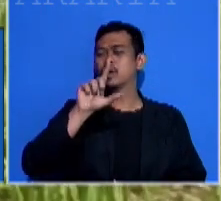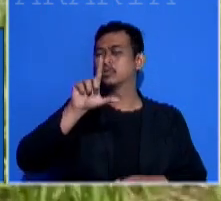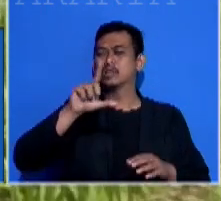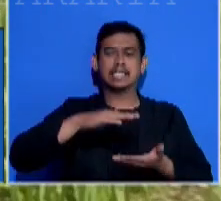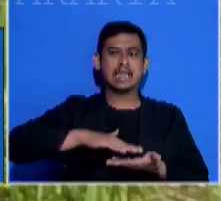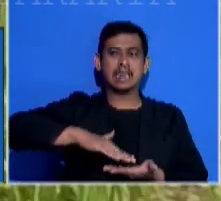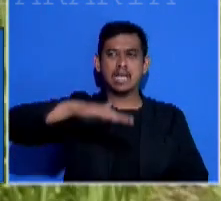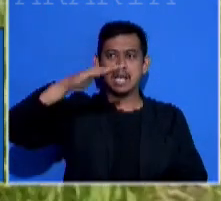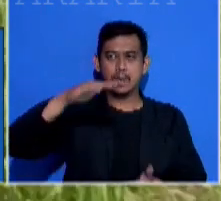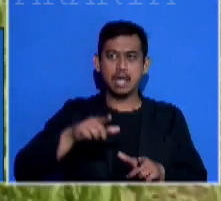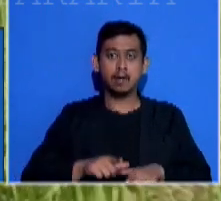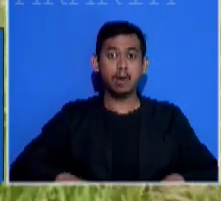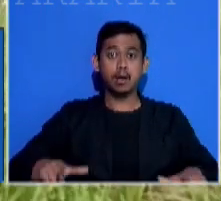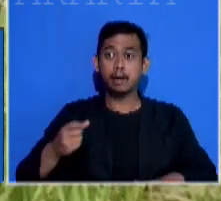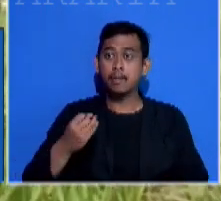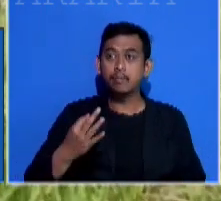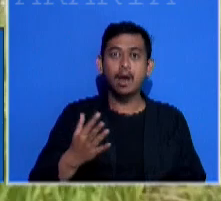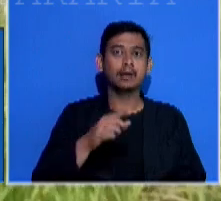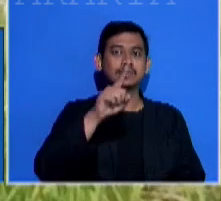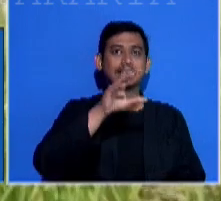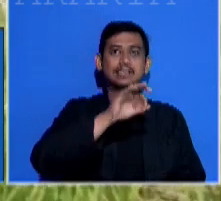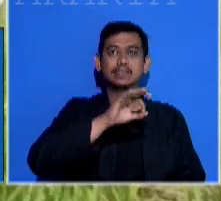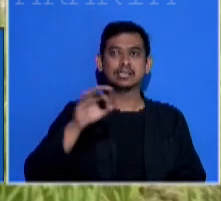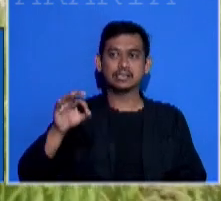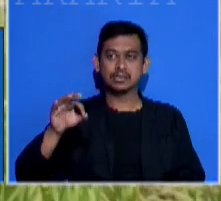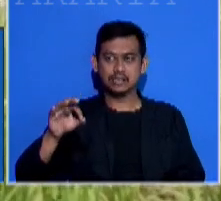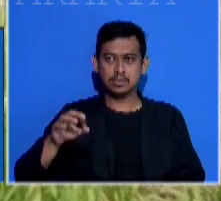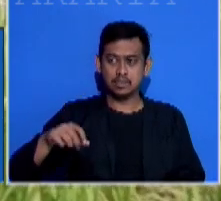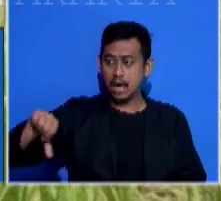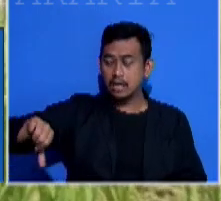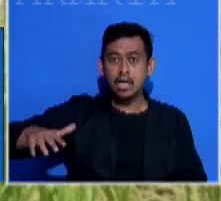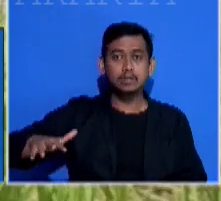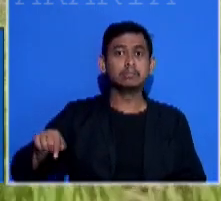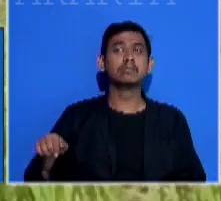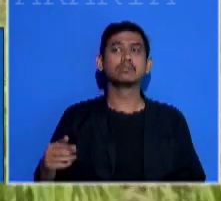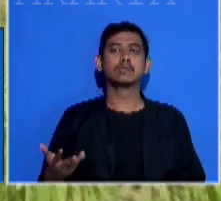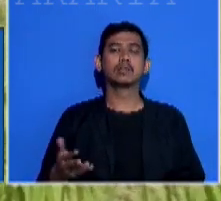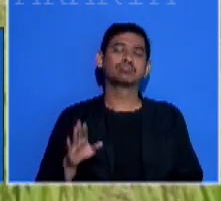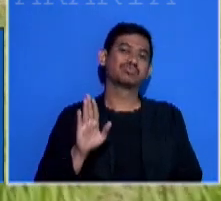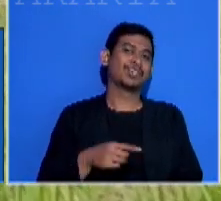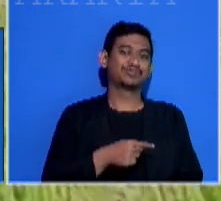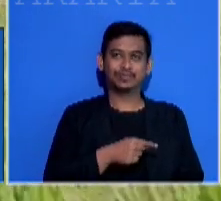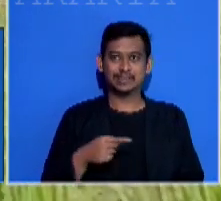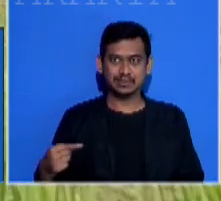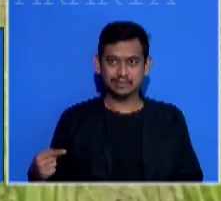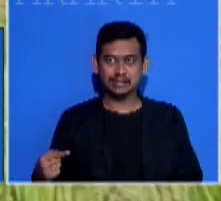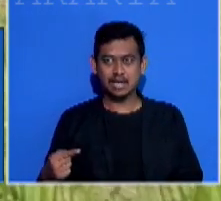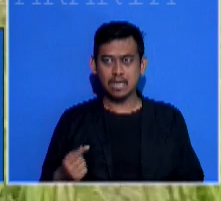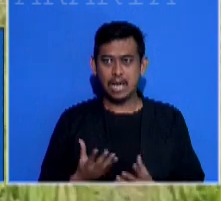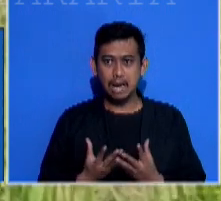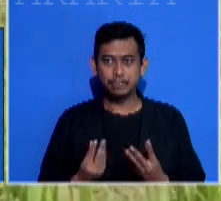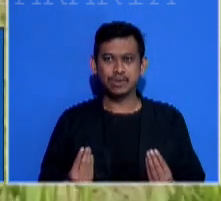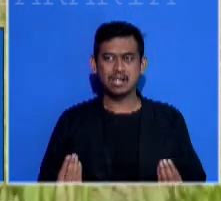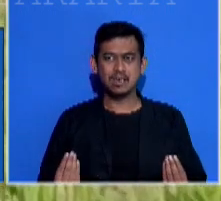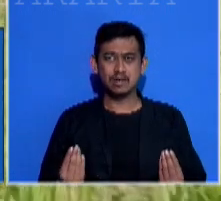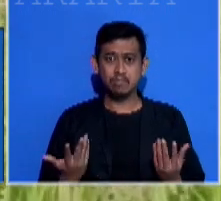meter, Pak? Sekitar 1 meter. So, pertumbuhannya saya mboten, Pak? Pertumbuhannya nggih, kirang sae. Nek kata seperti ini ku perkembangane